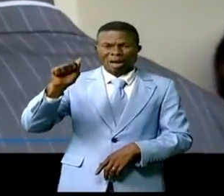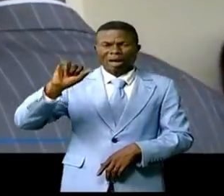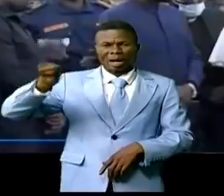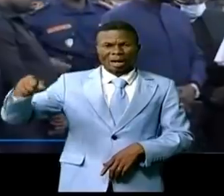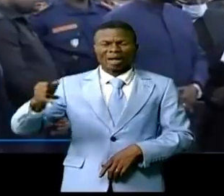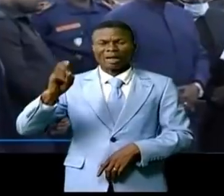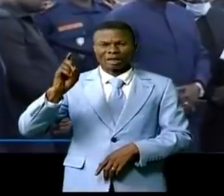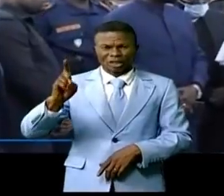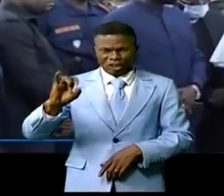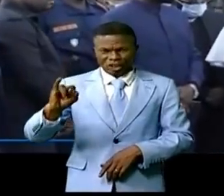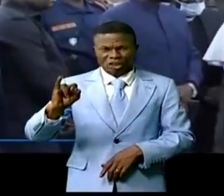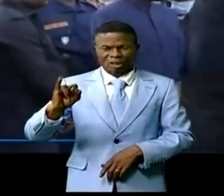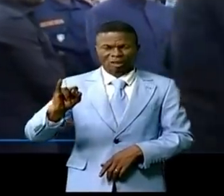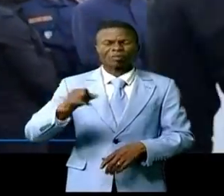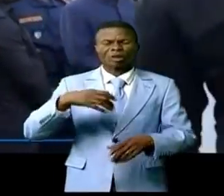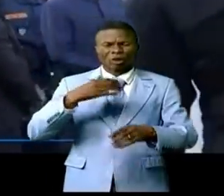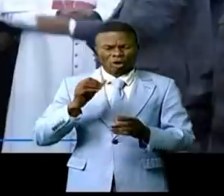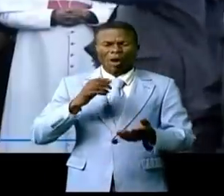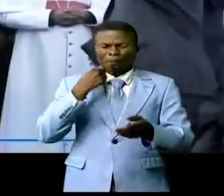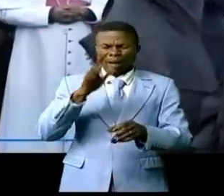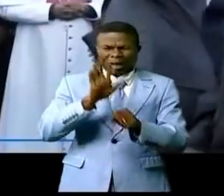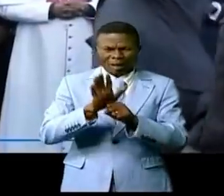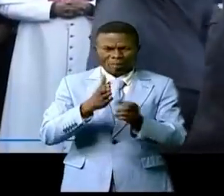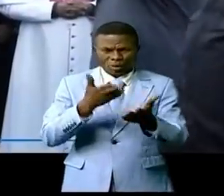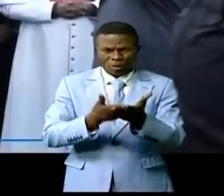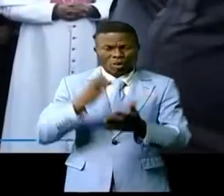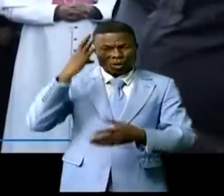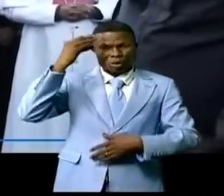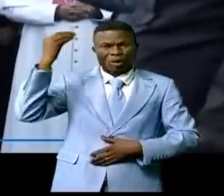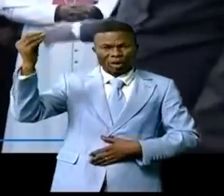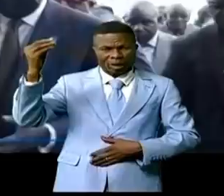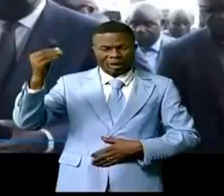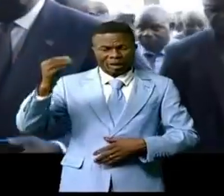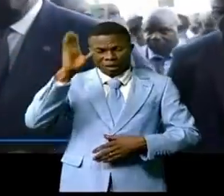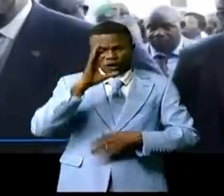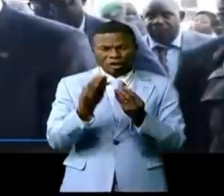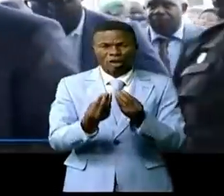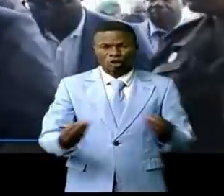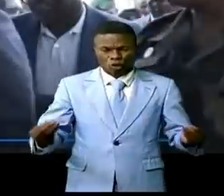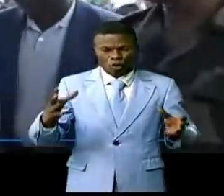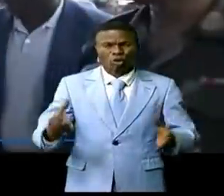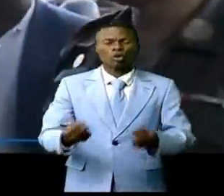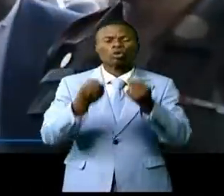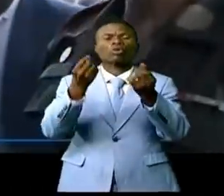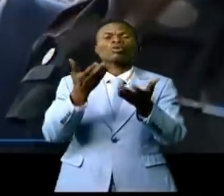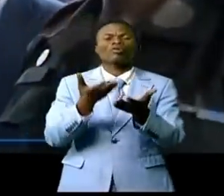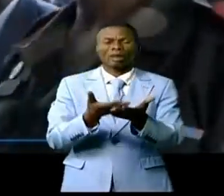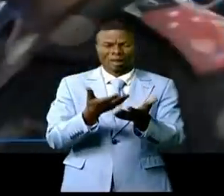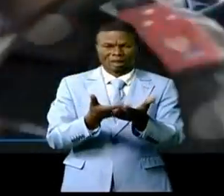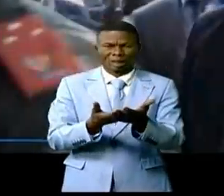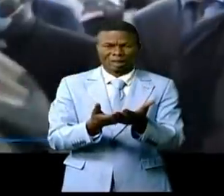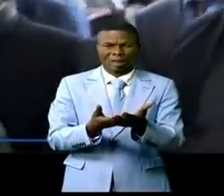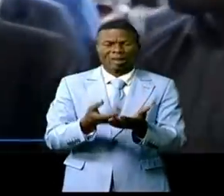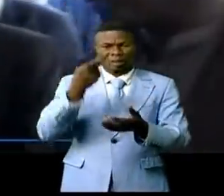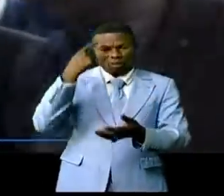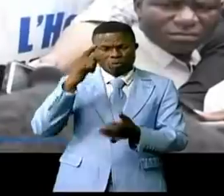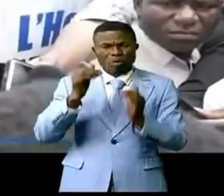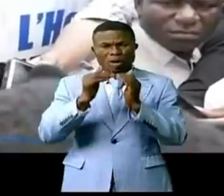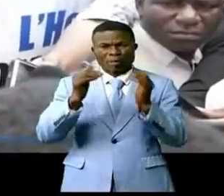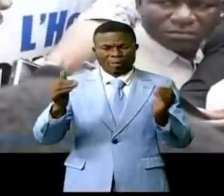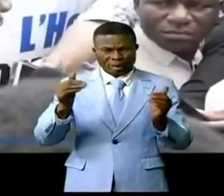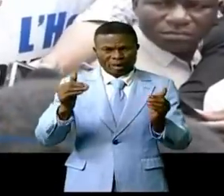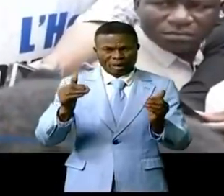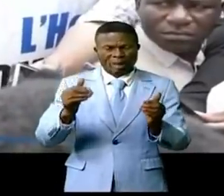allons sériner cela et nous espérons trouver finalement gain de cause pour que